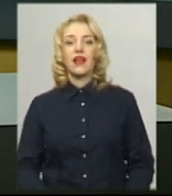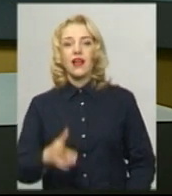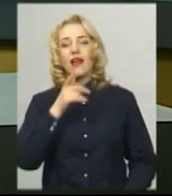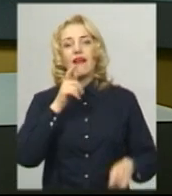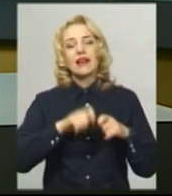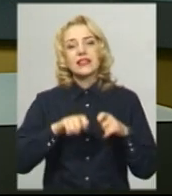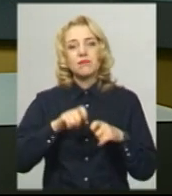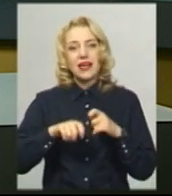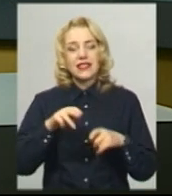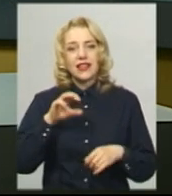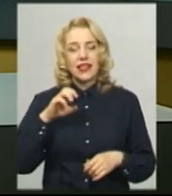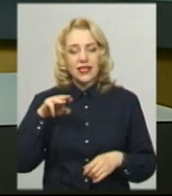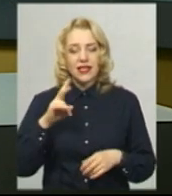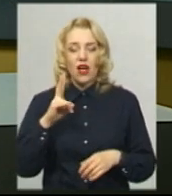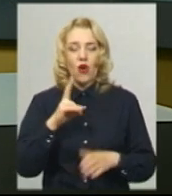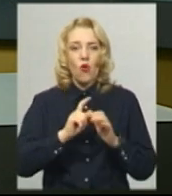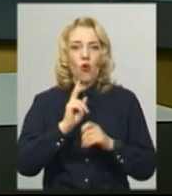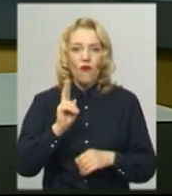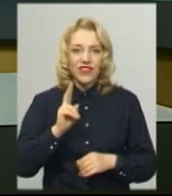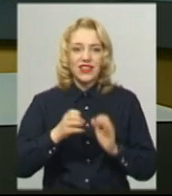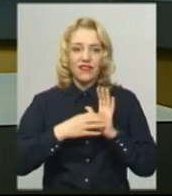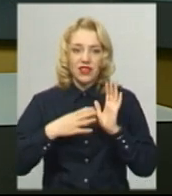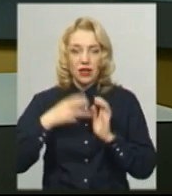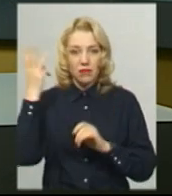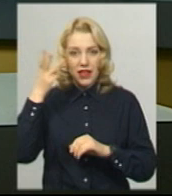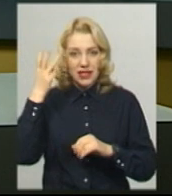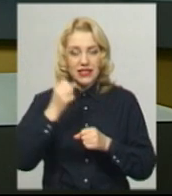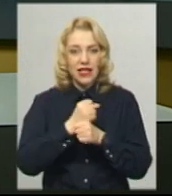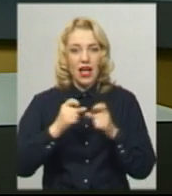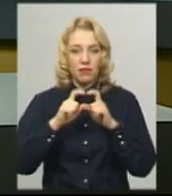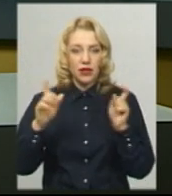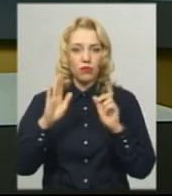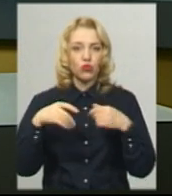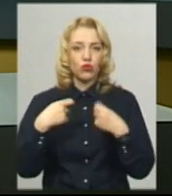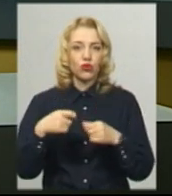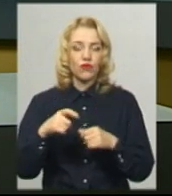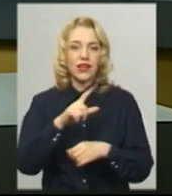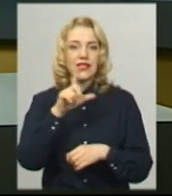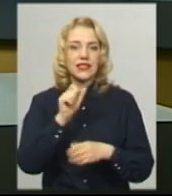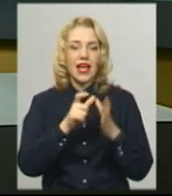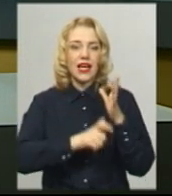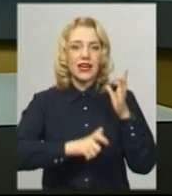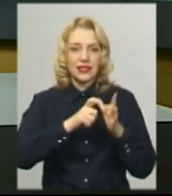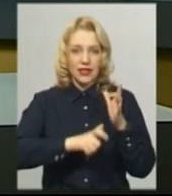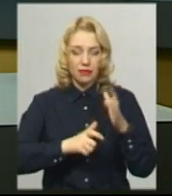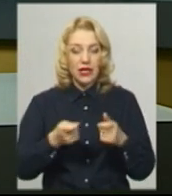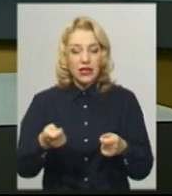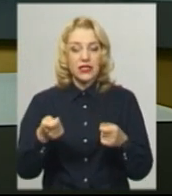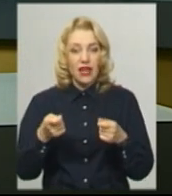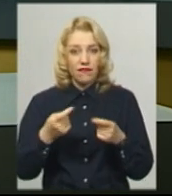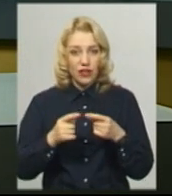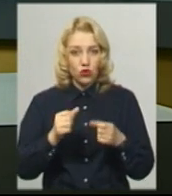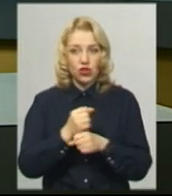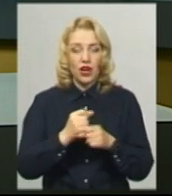Експрес-тести на COVID-19 у Хмельницькій міській комунальній аптеці продаватимуть за рецептами. Завідувачка аптеки Ольга Кадуцька